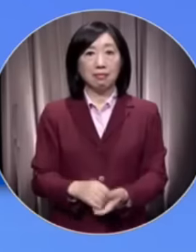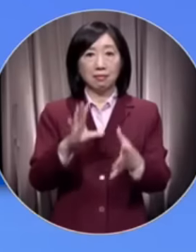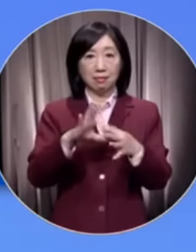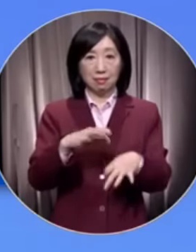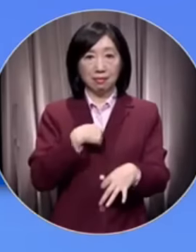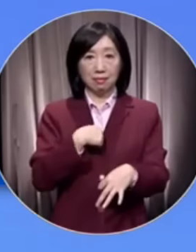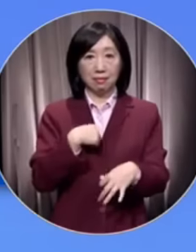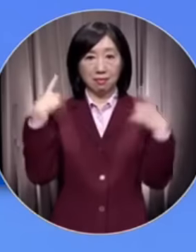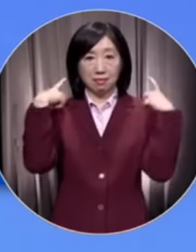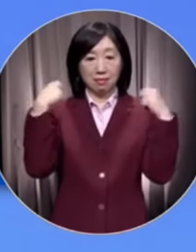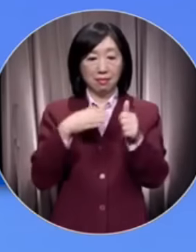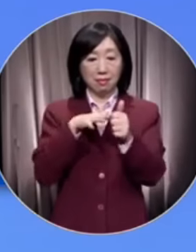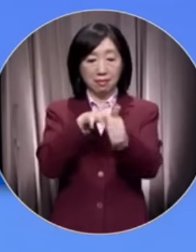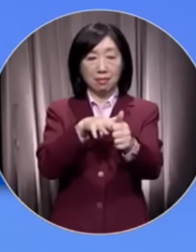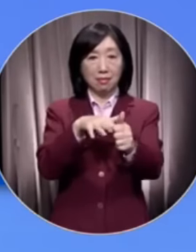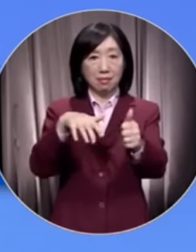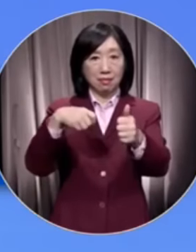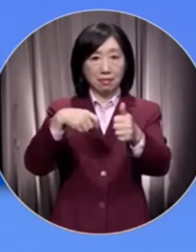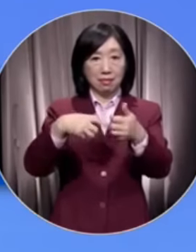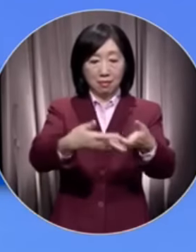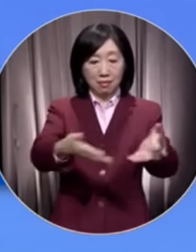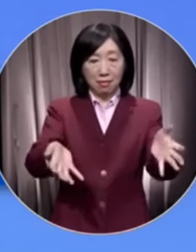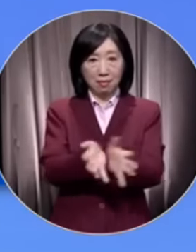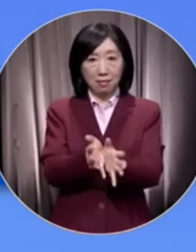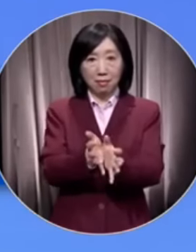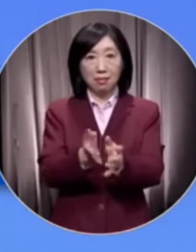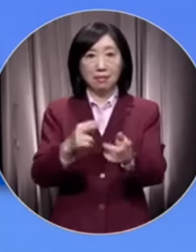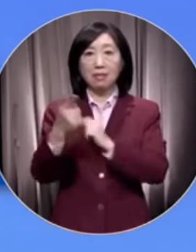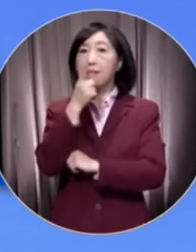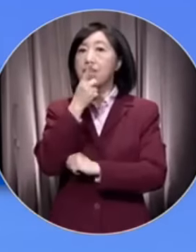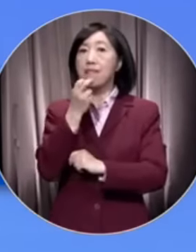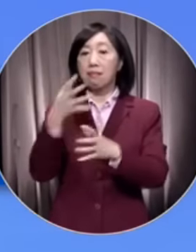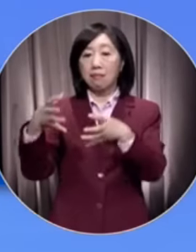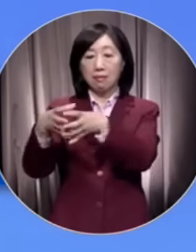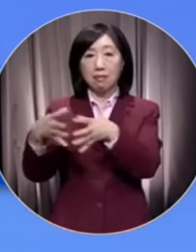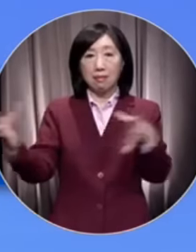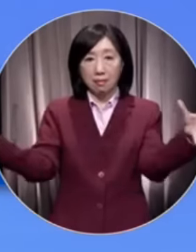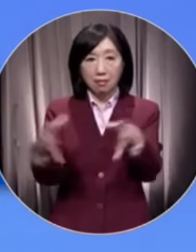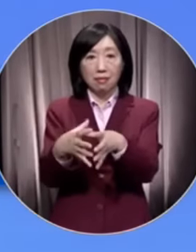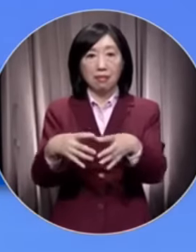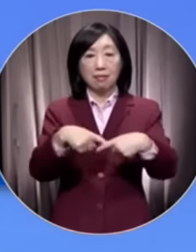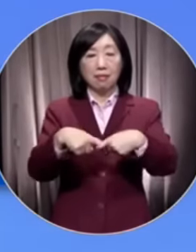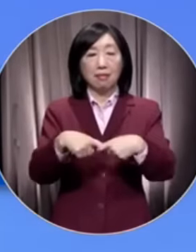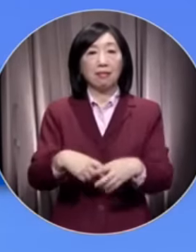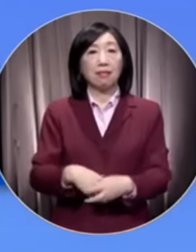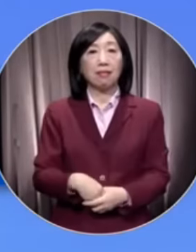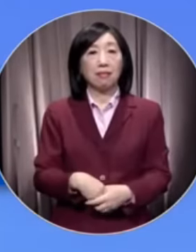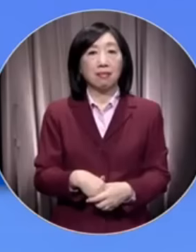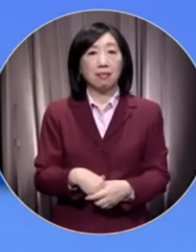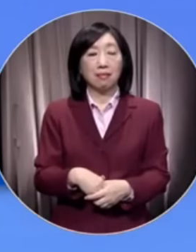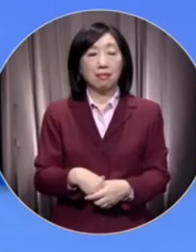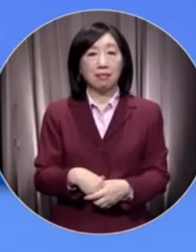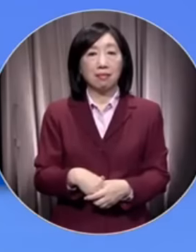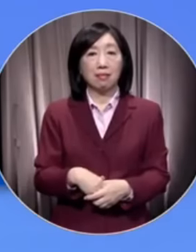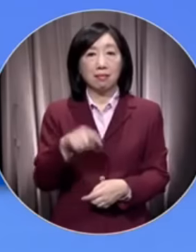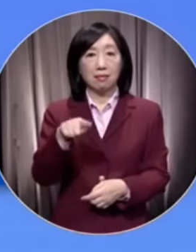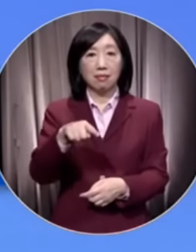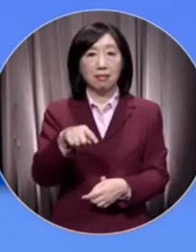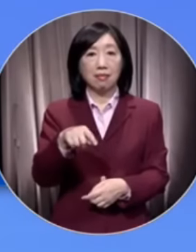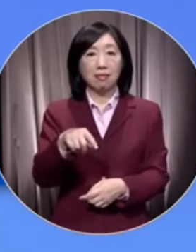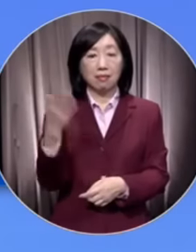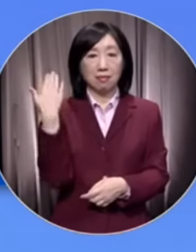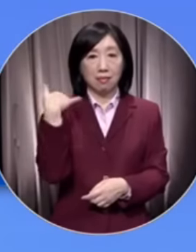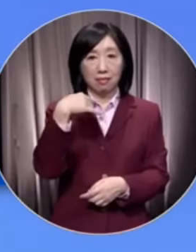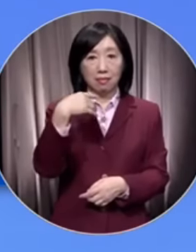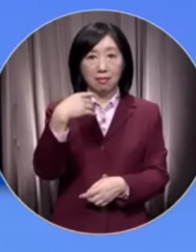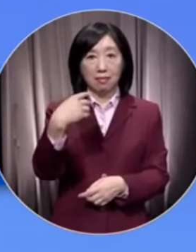楚瑜所领导的团队整合中央部会，整合我们地方政府。各位乡亲，在过去我们看